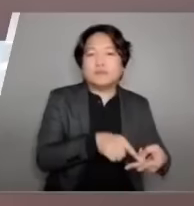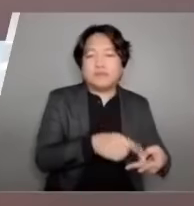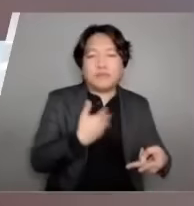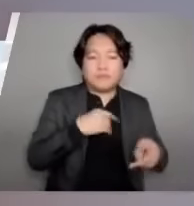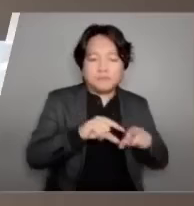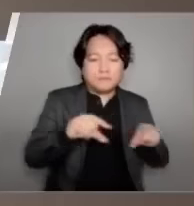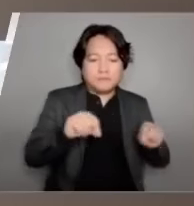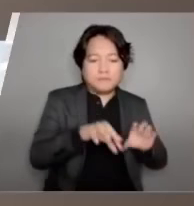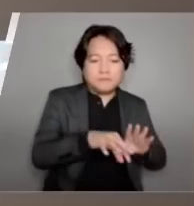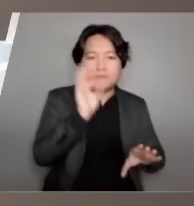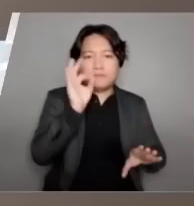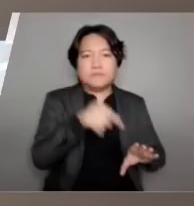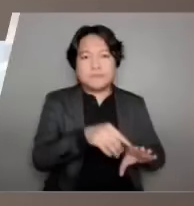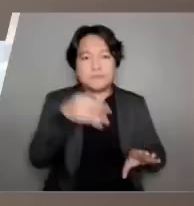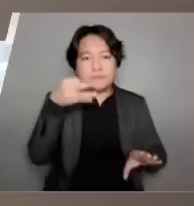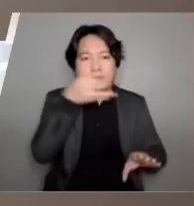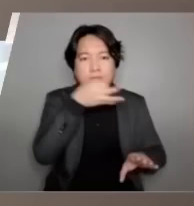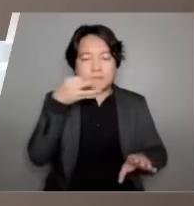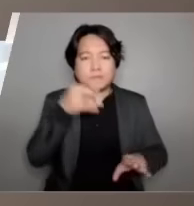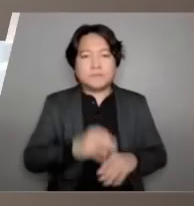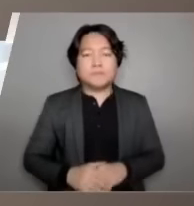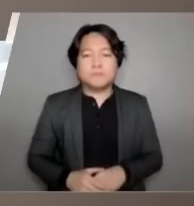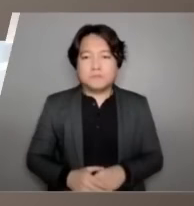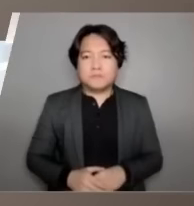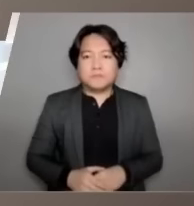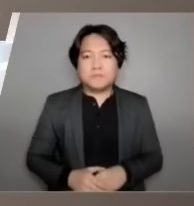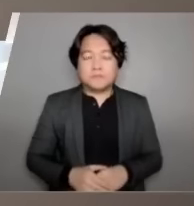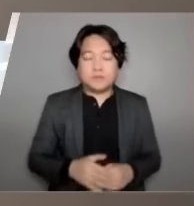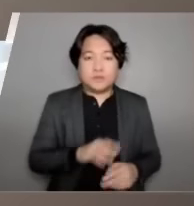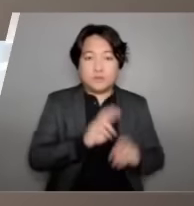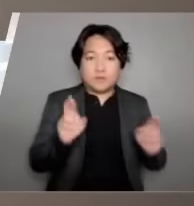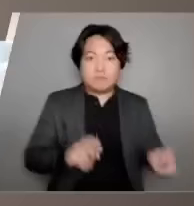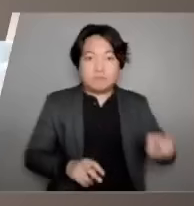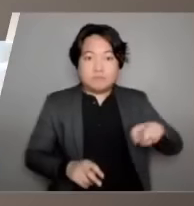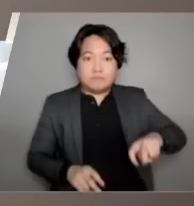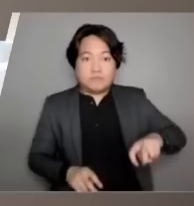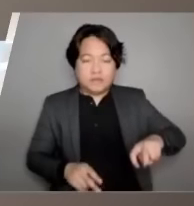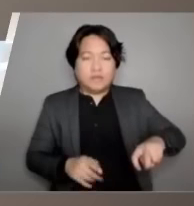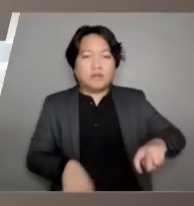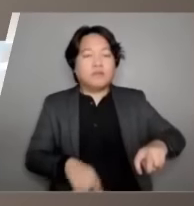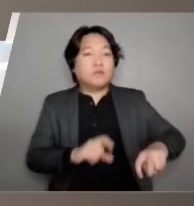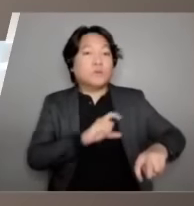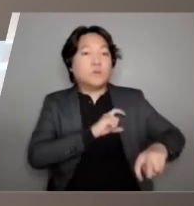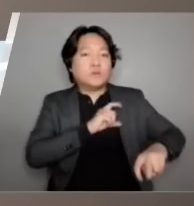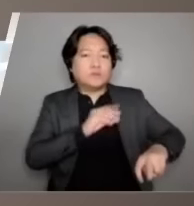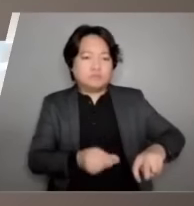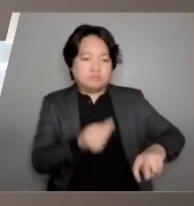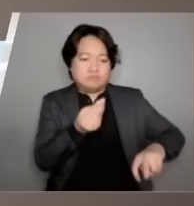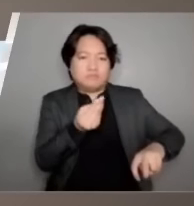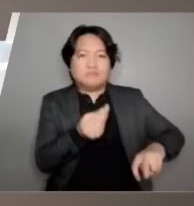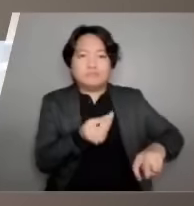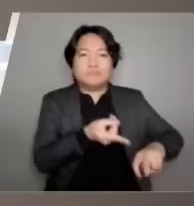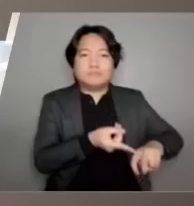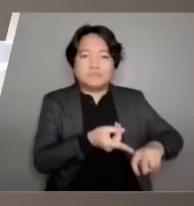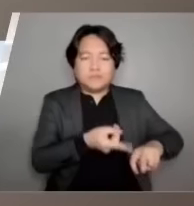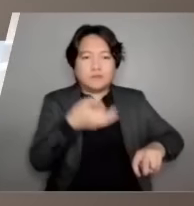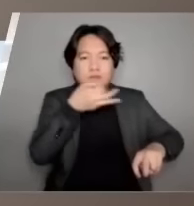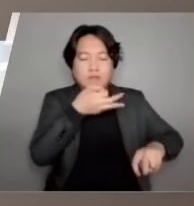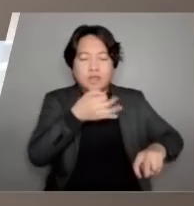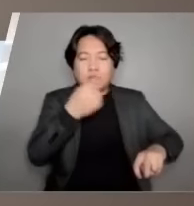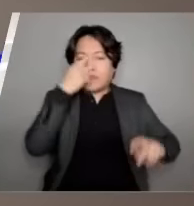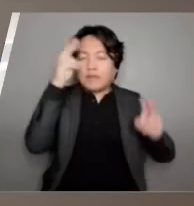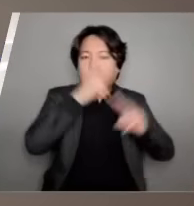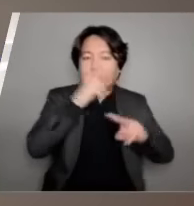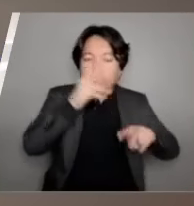hinihinalang shabu. Nang paupuin na ang sospek, hawak pa rin ng operatiba ang umanoy droga. Hanggang aksidente niya itong